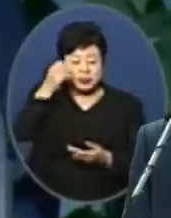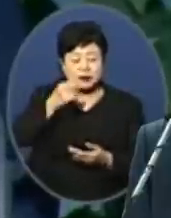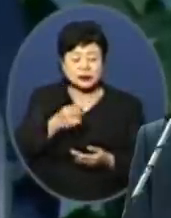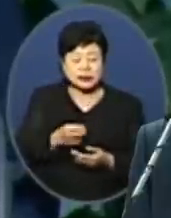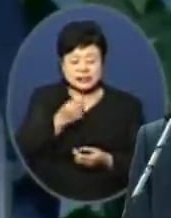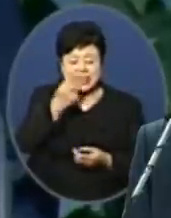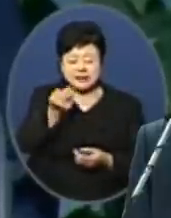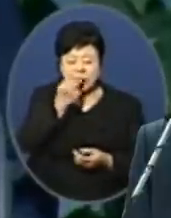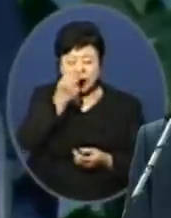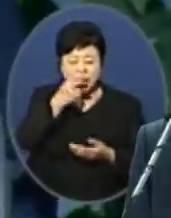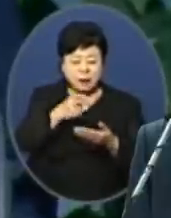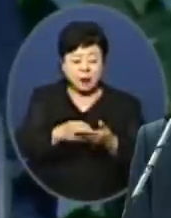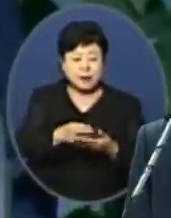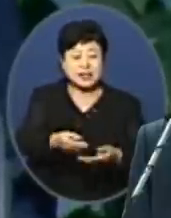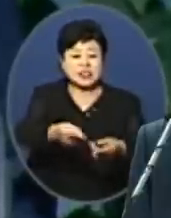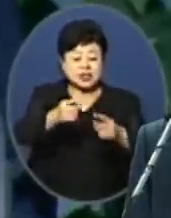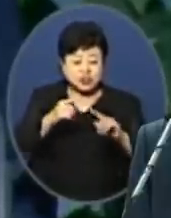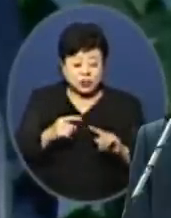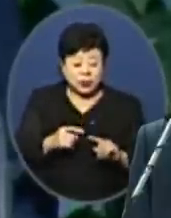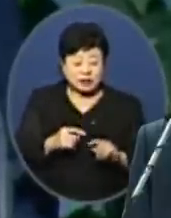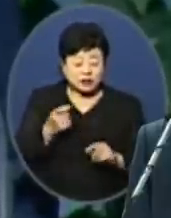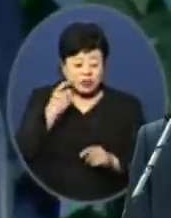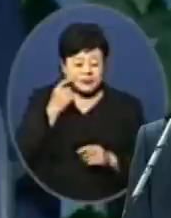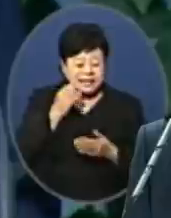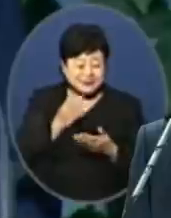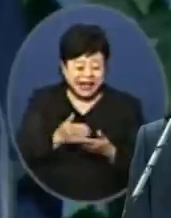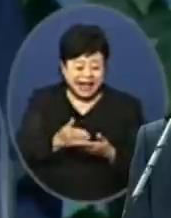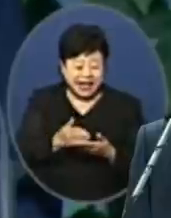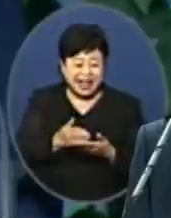성령의 생명의 법이 들어옵니다. 거짓말을 하지 마라.